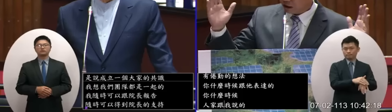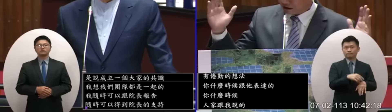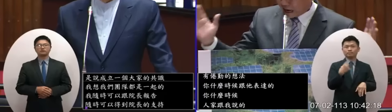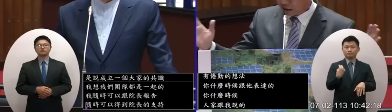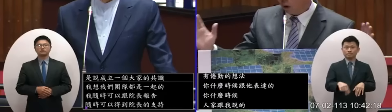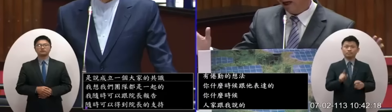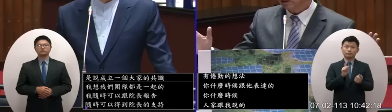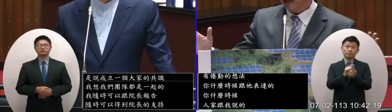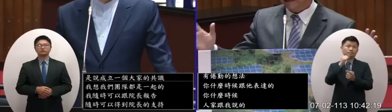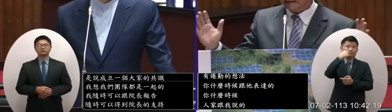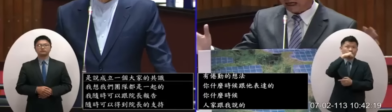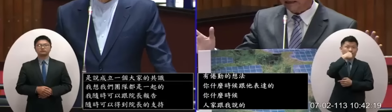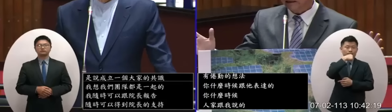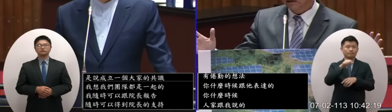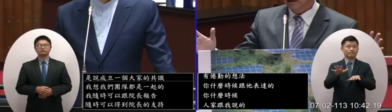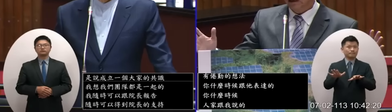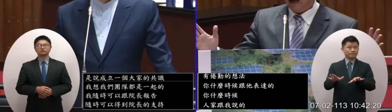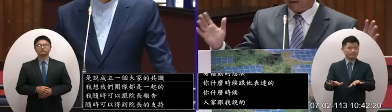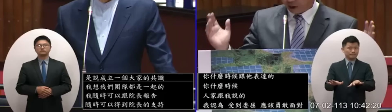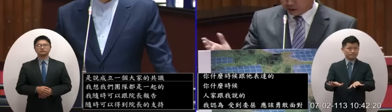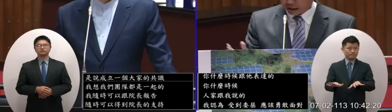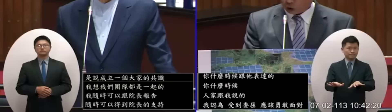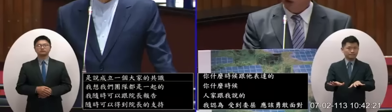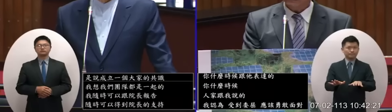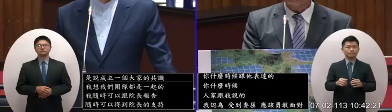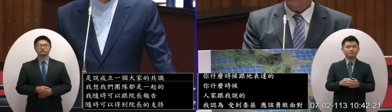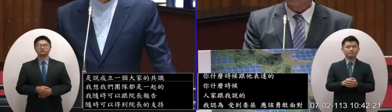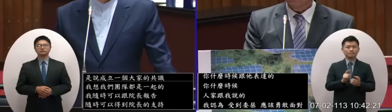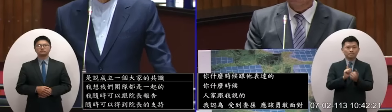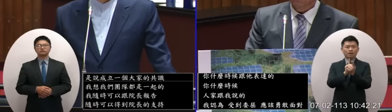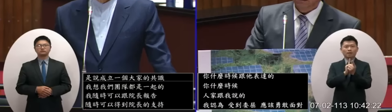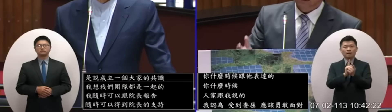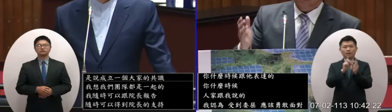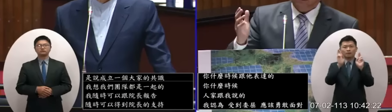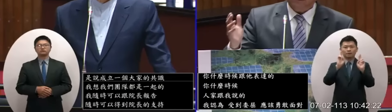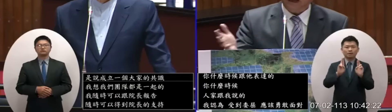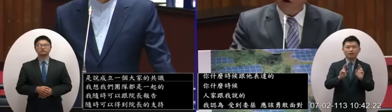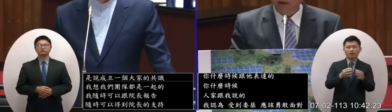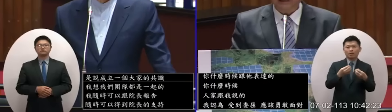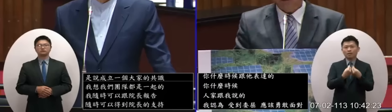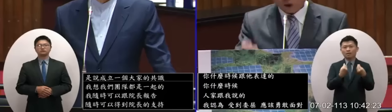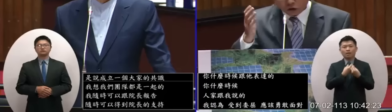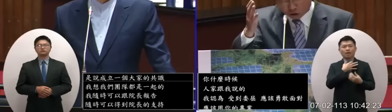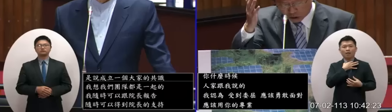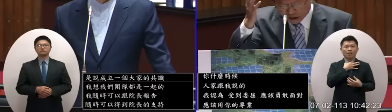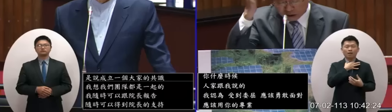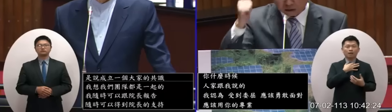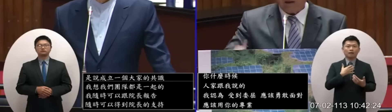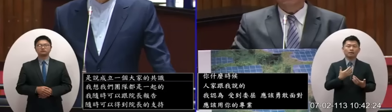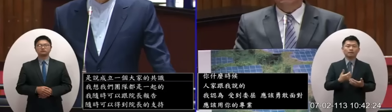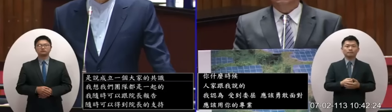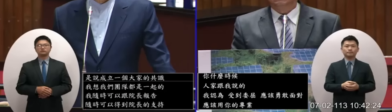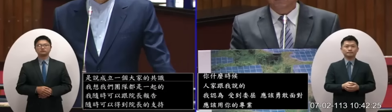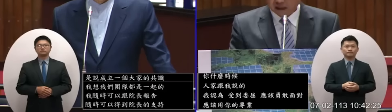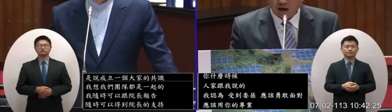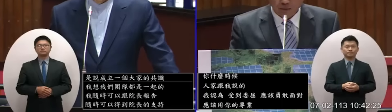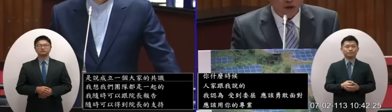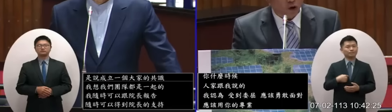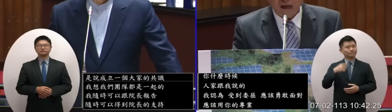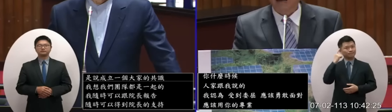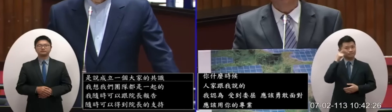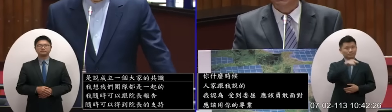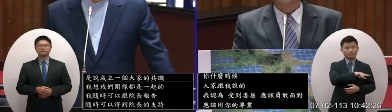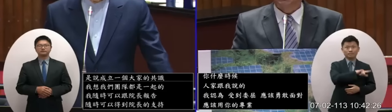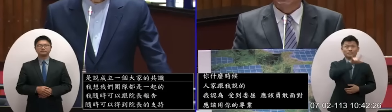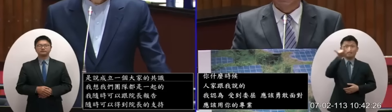你对台湾现在陷入这个困境，大家拢要。我想讲你去到美